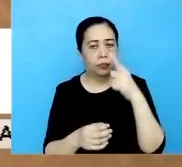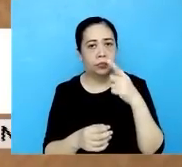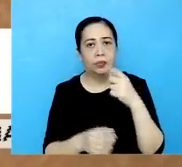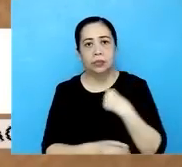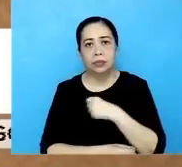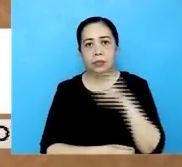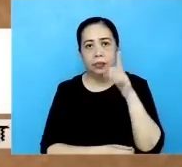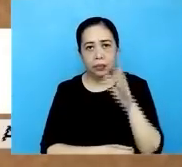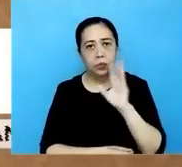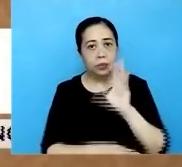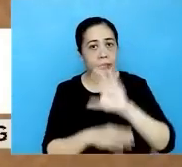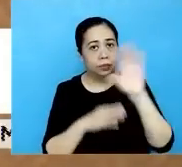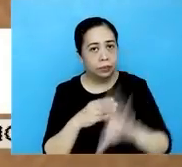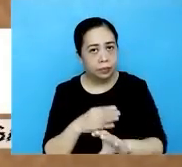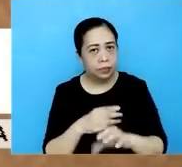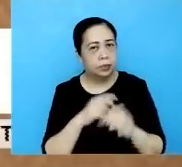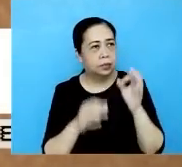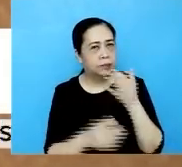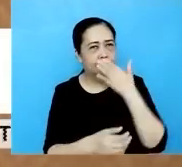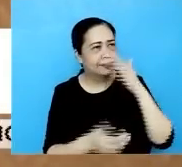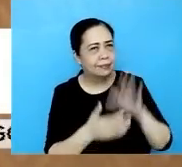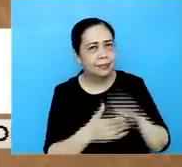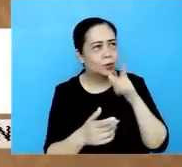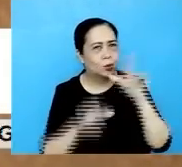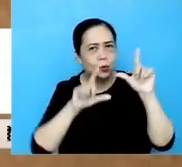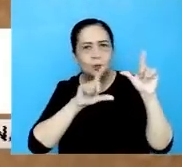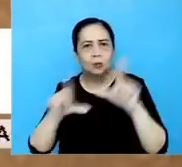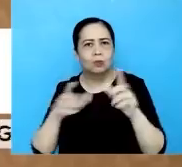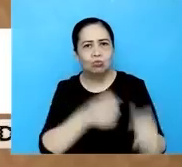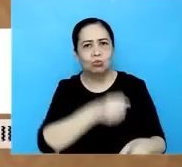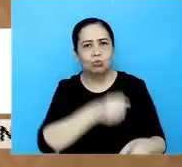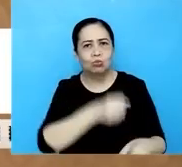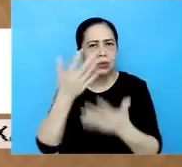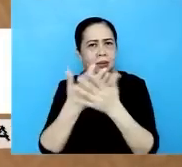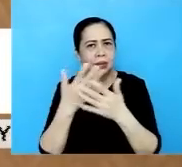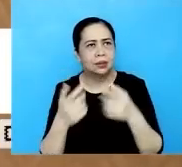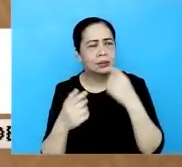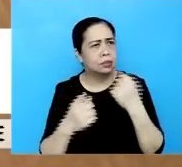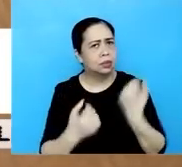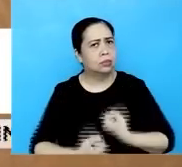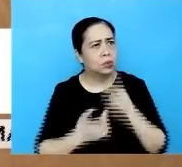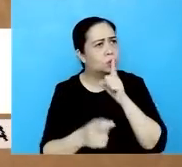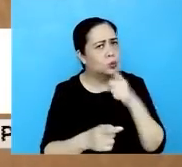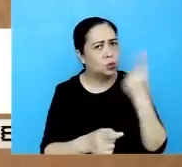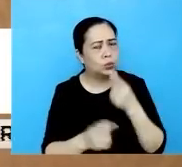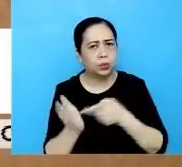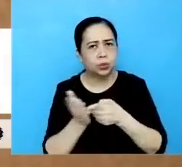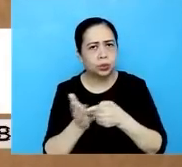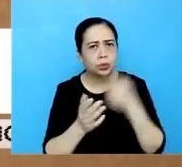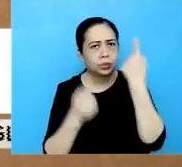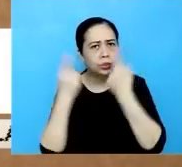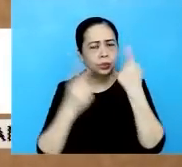be completed when the sinister plot to put her in jail only for speaking out for the truth and welfare of our